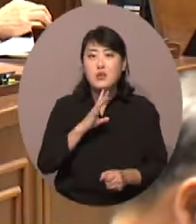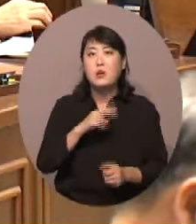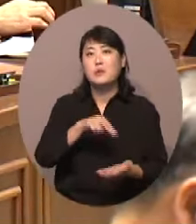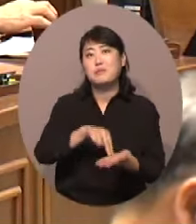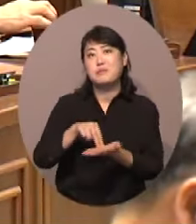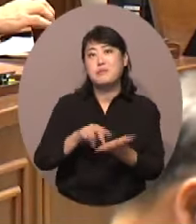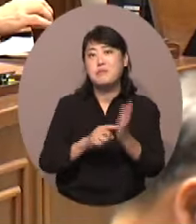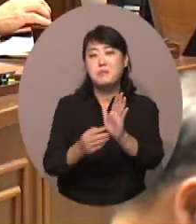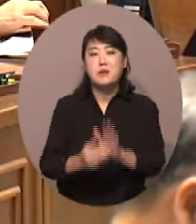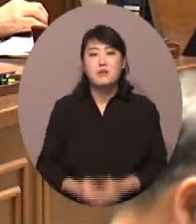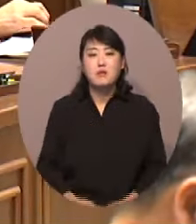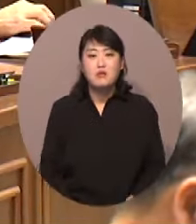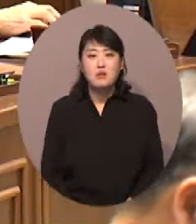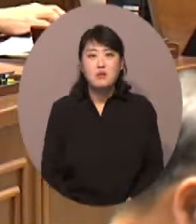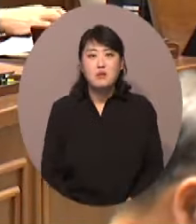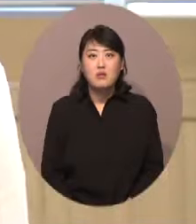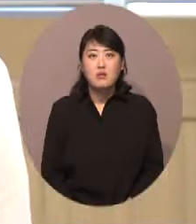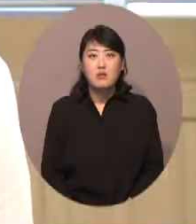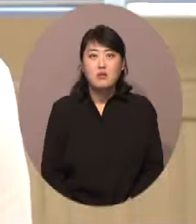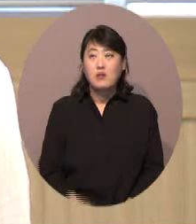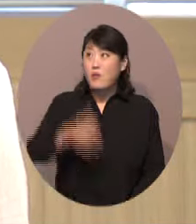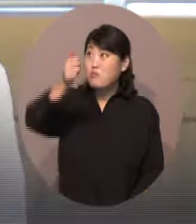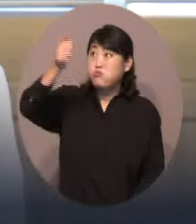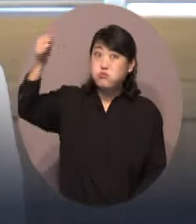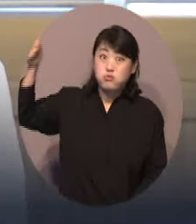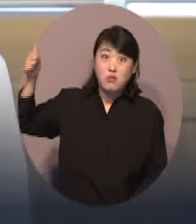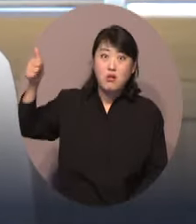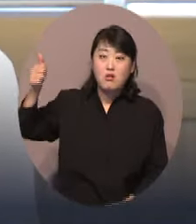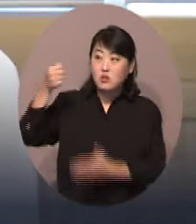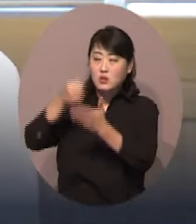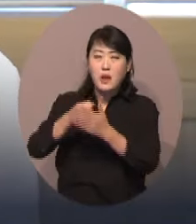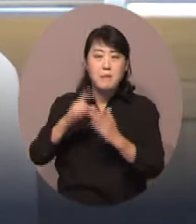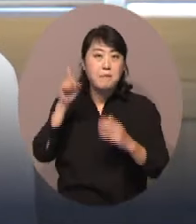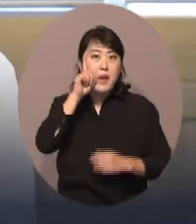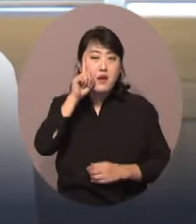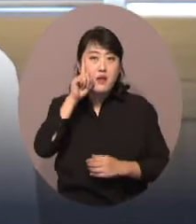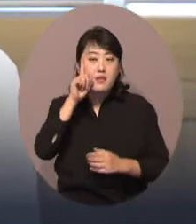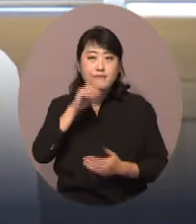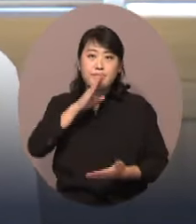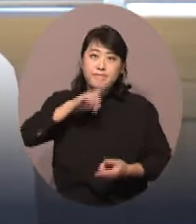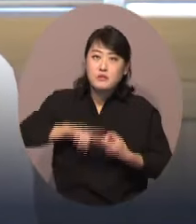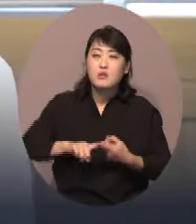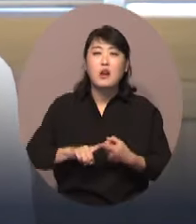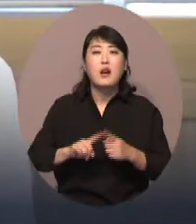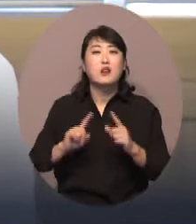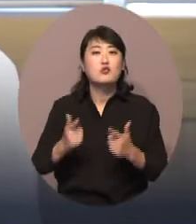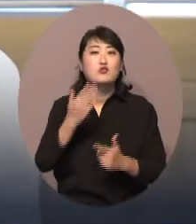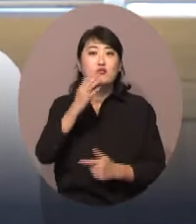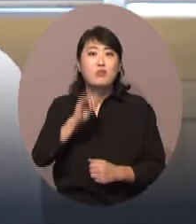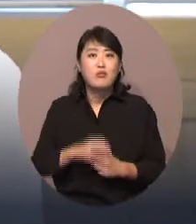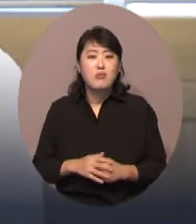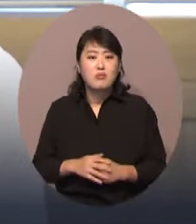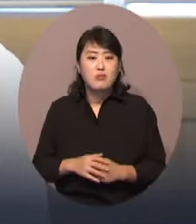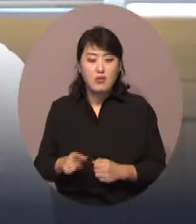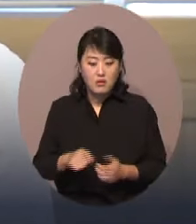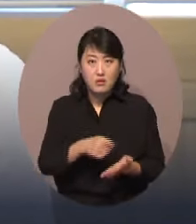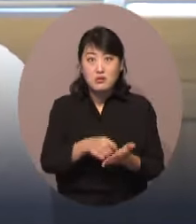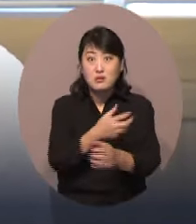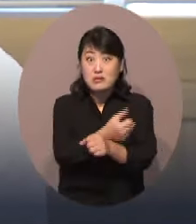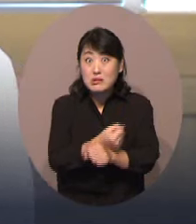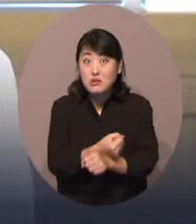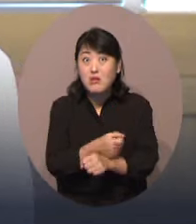주장했습니다 상급자의 모든 결정이 정당할 수도 없습니다 그런데 이런 서약서를 받는 자체가 갑질이라고